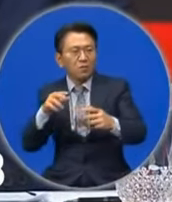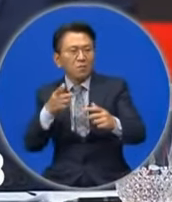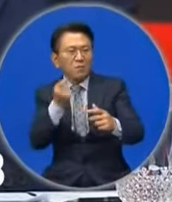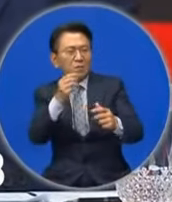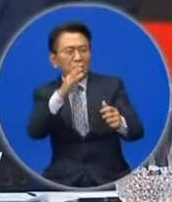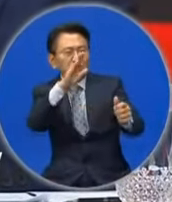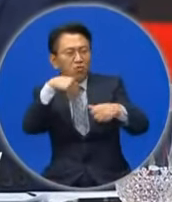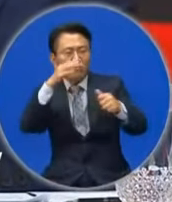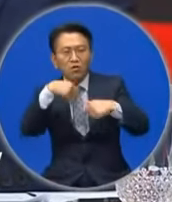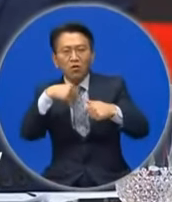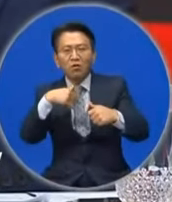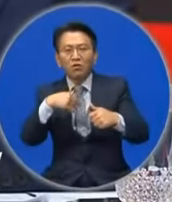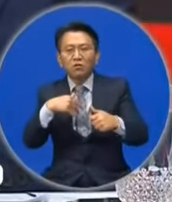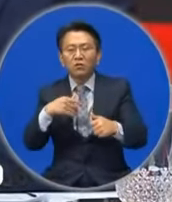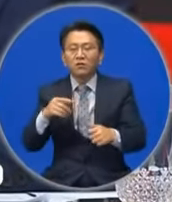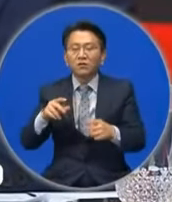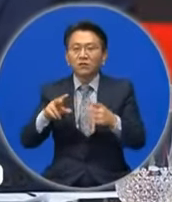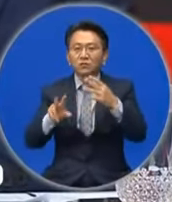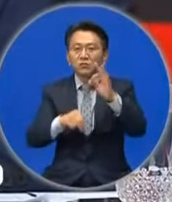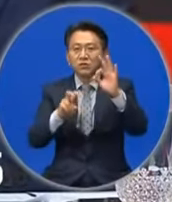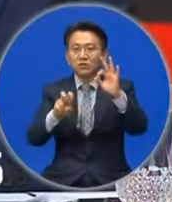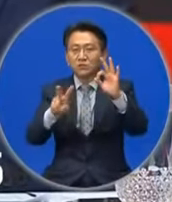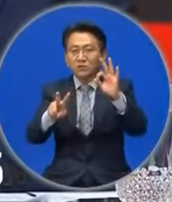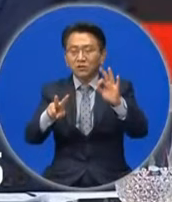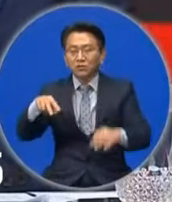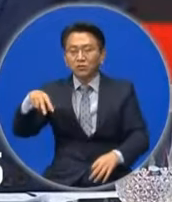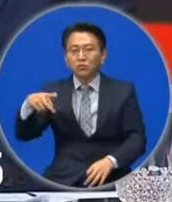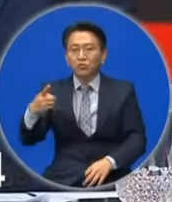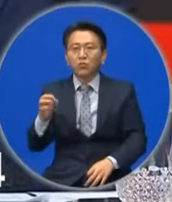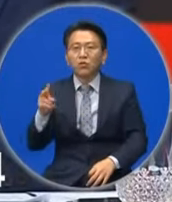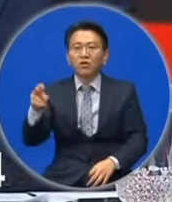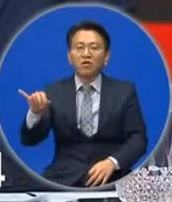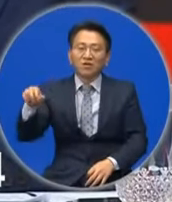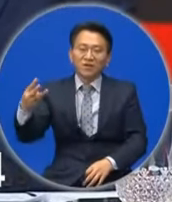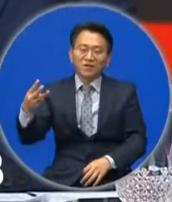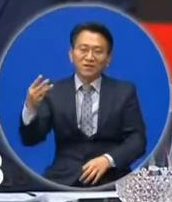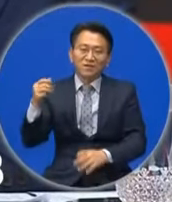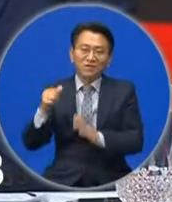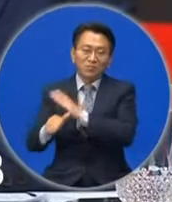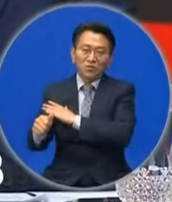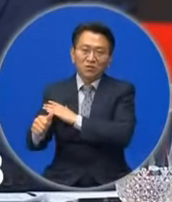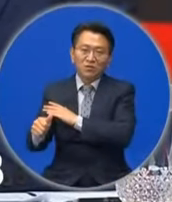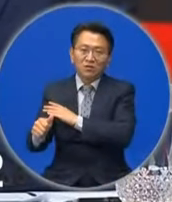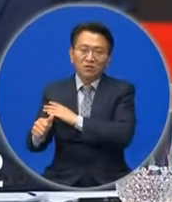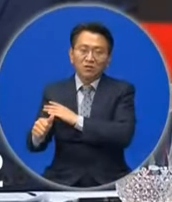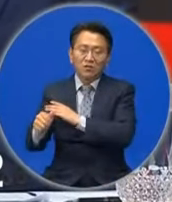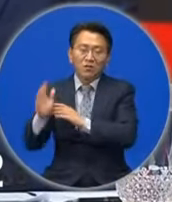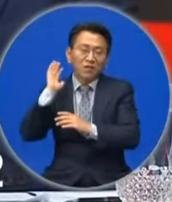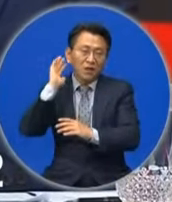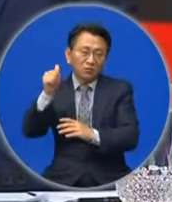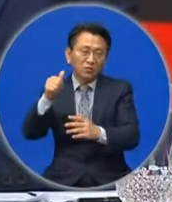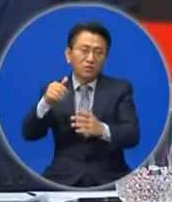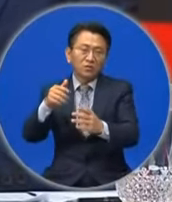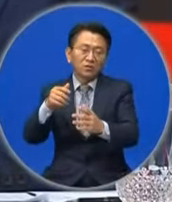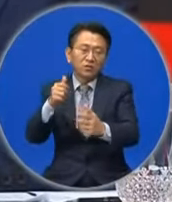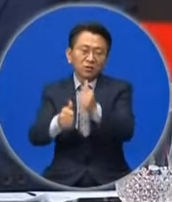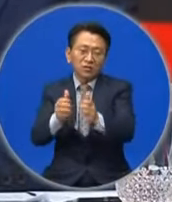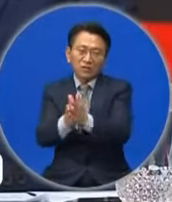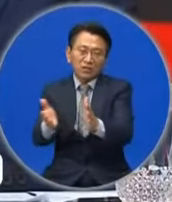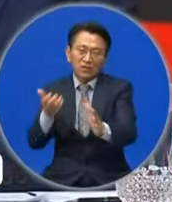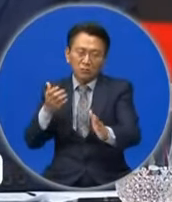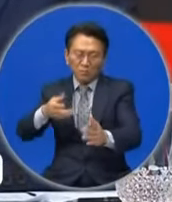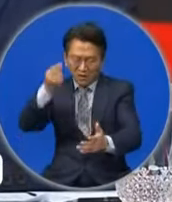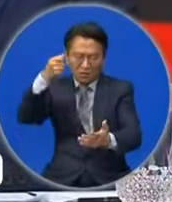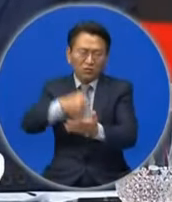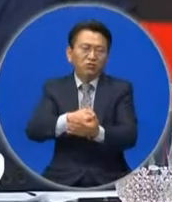합니다. 바로 다음 날 22일 송영길 대표가 대선이 본격적으로 되기 전에 빨리 결론을